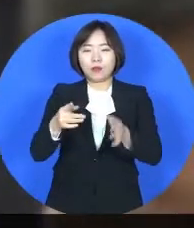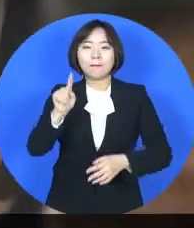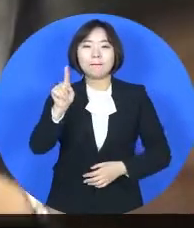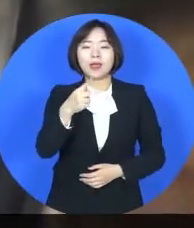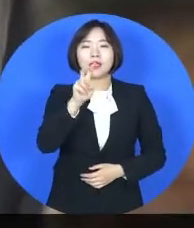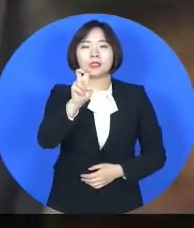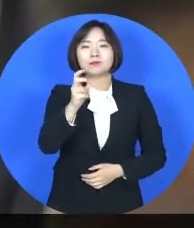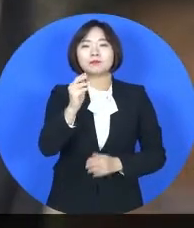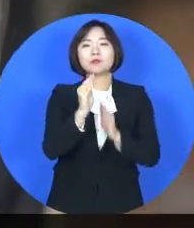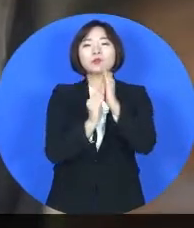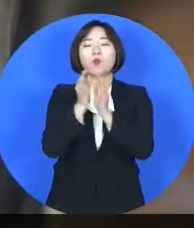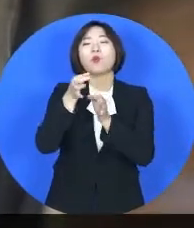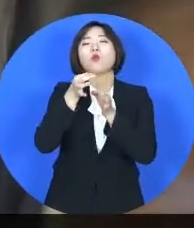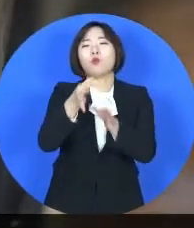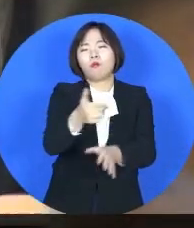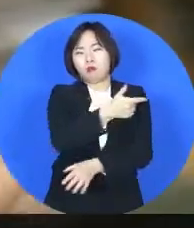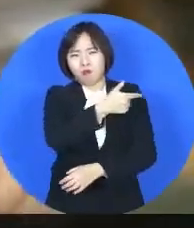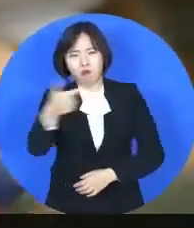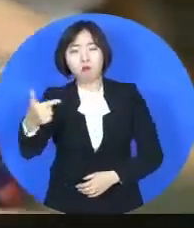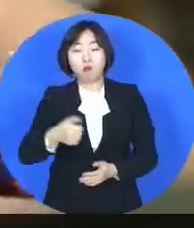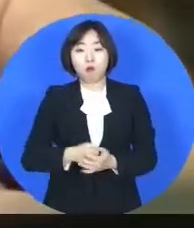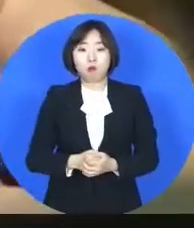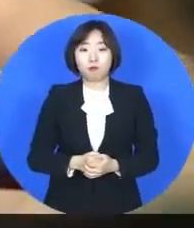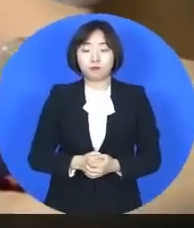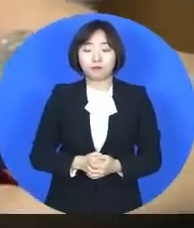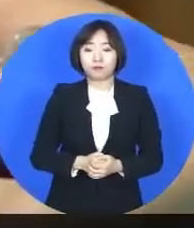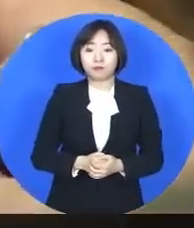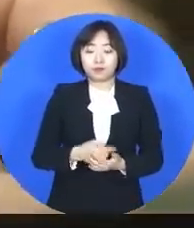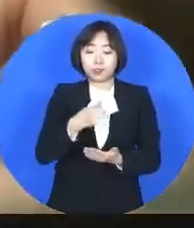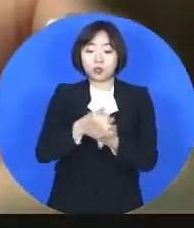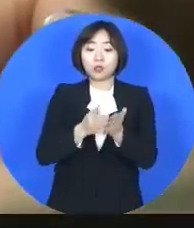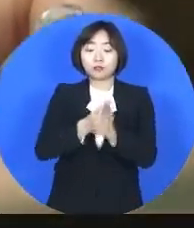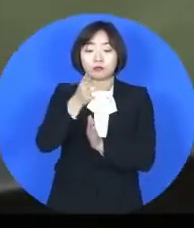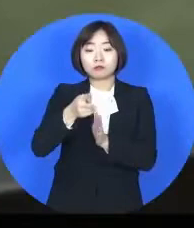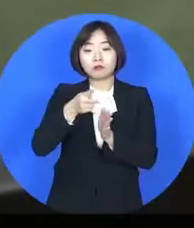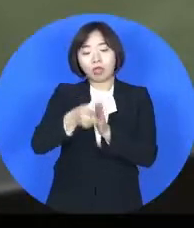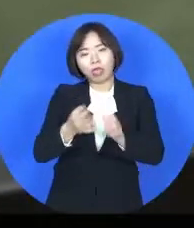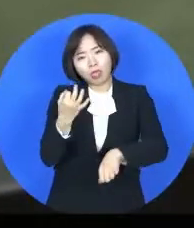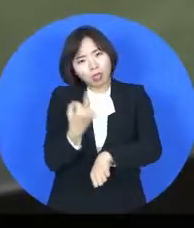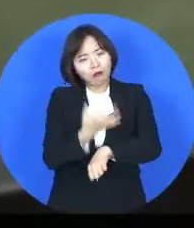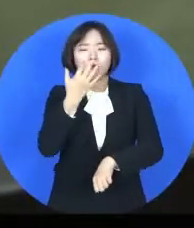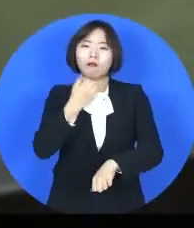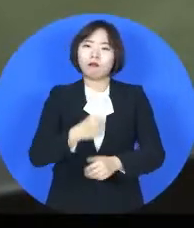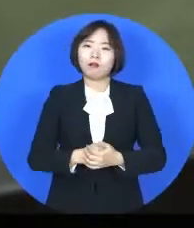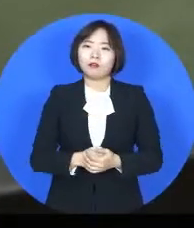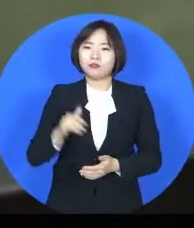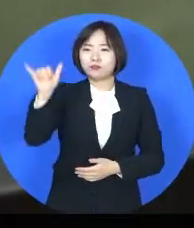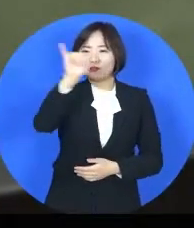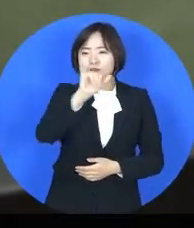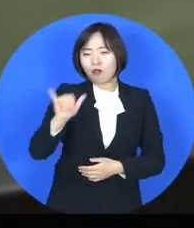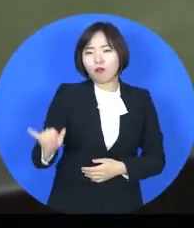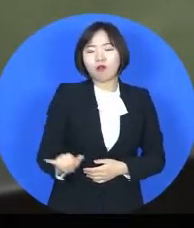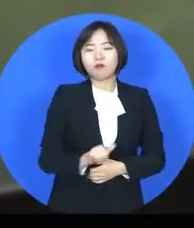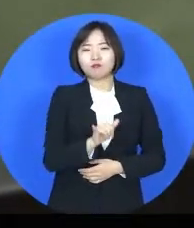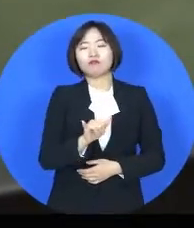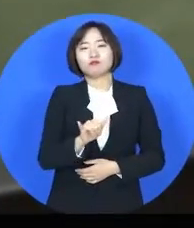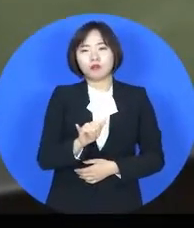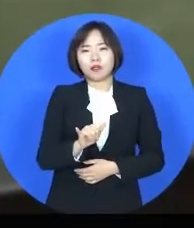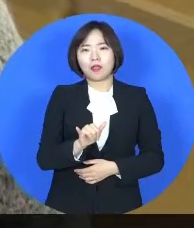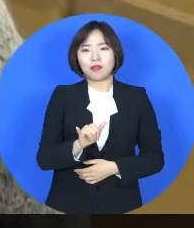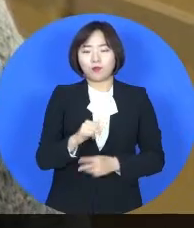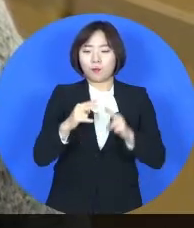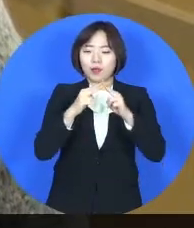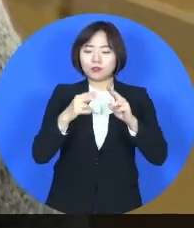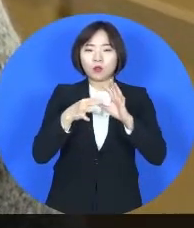120조 원을 투자하는 대규모 프로젝트로 천안시는 사통팔달의 편리한 교통망과 전국 최고 수준의 산학연 클러스터